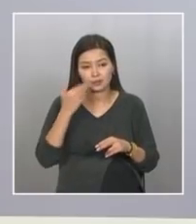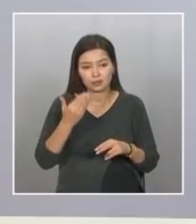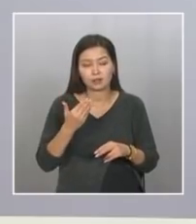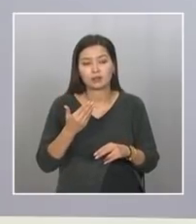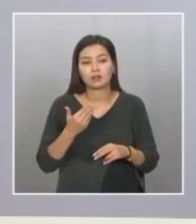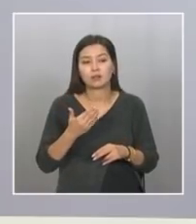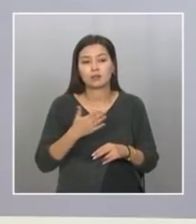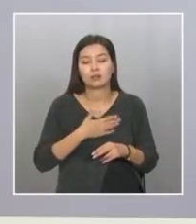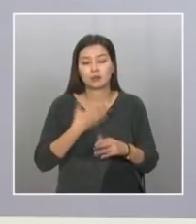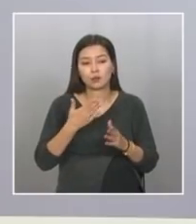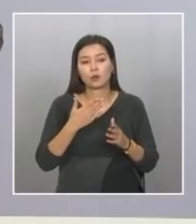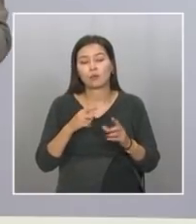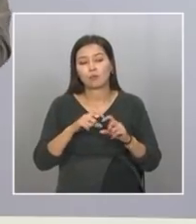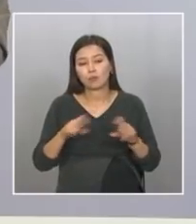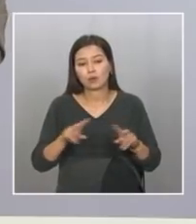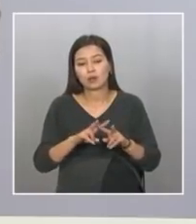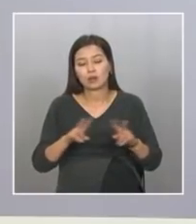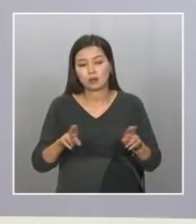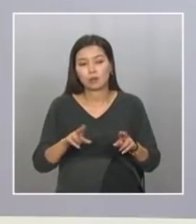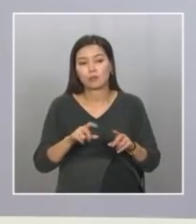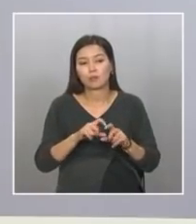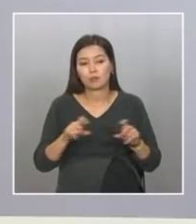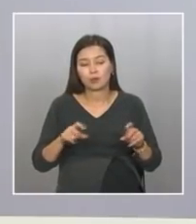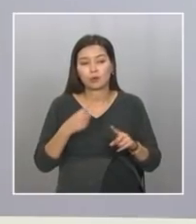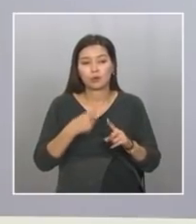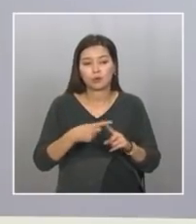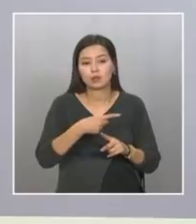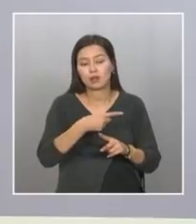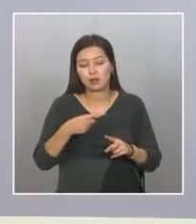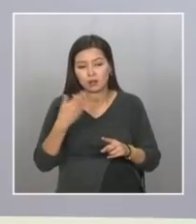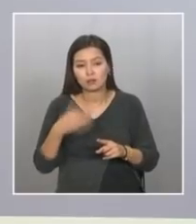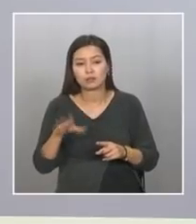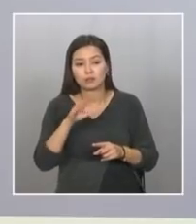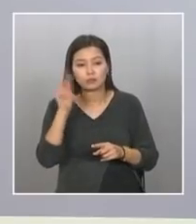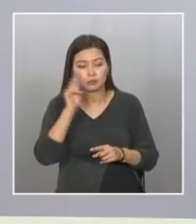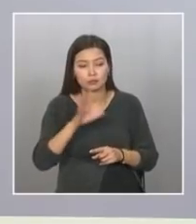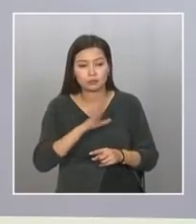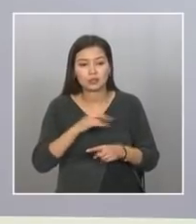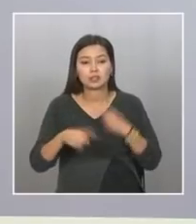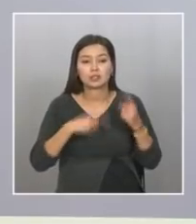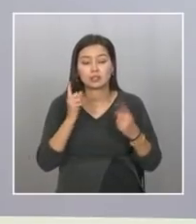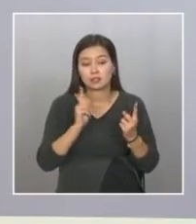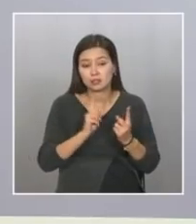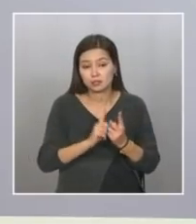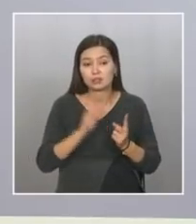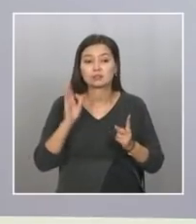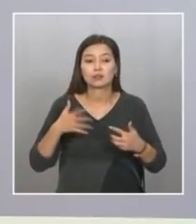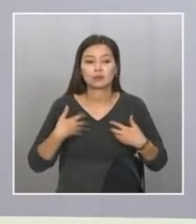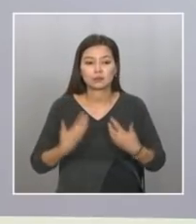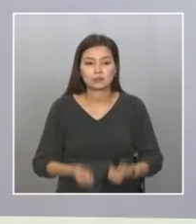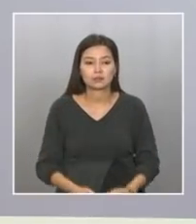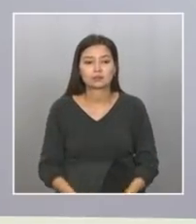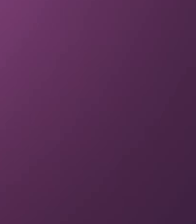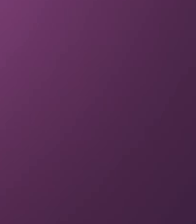біз бөлімдері бірдей бөлшектерді қосуды және азайтуды үйрендік. Келесі сабақта кездескенше,